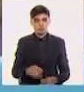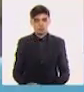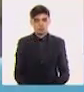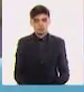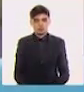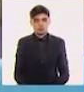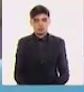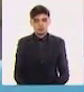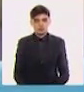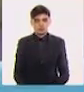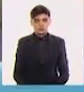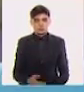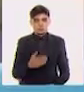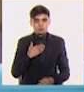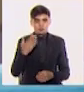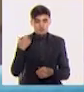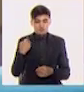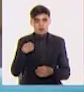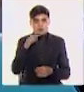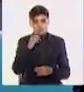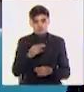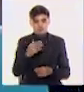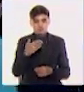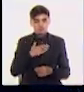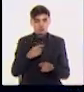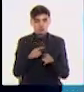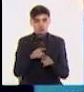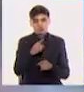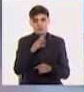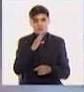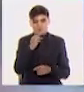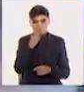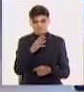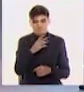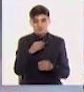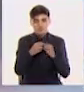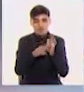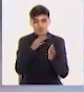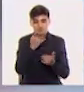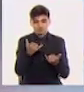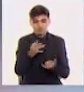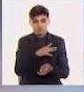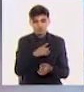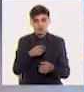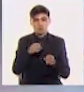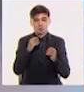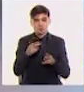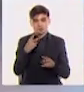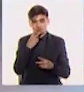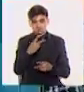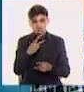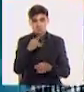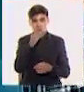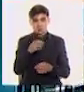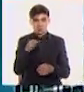өткен өмірім ғой. Мен ақ кінәлі қыла беріңіздер, мен ақ кінәлі болайын. Кәмелеттік жасқа енді толған қыздың басына түскен тағдырына бейжай қарап тұра